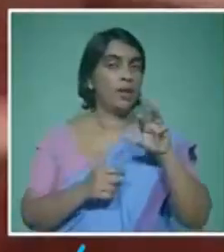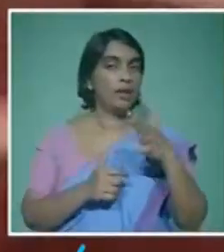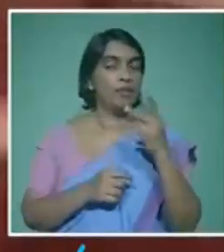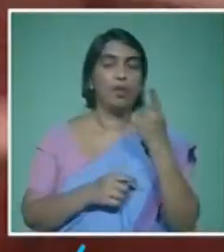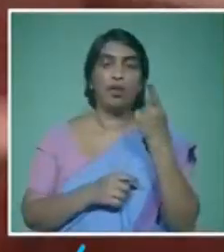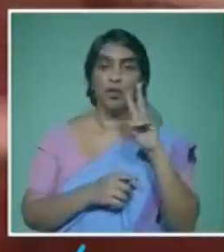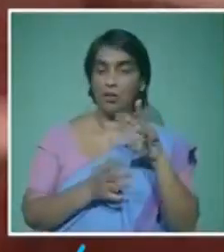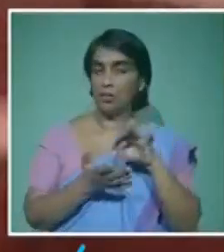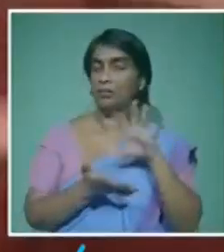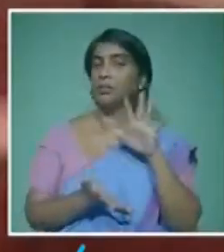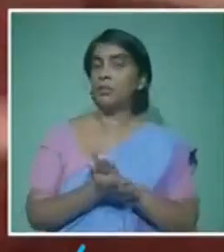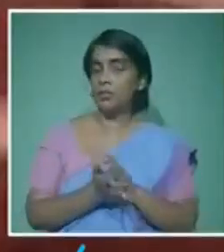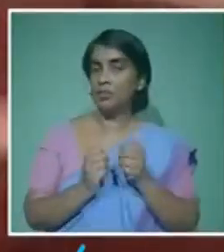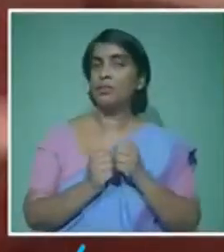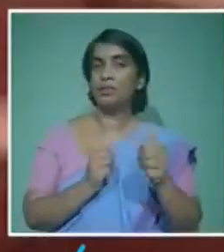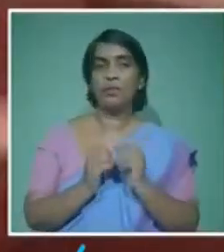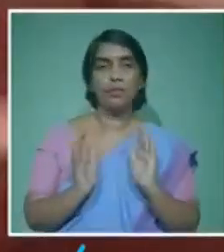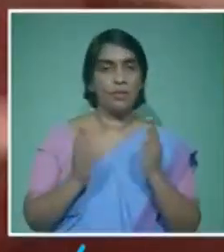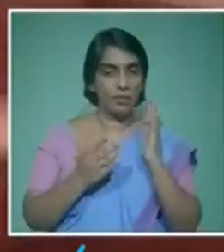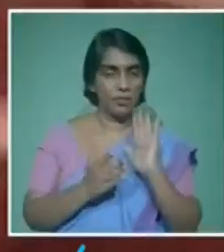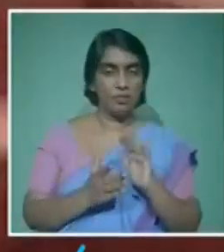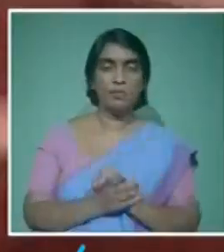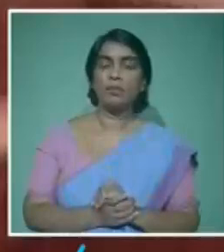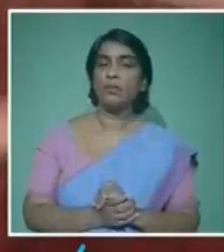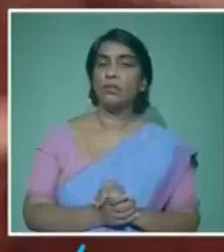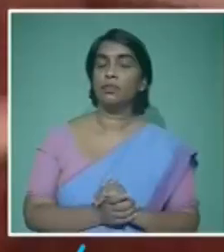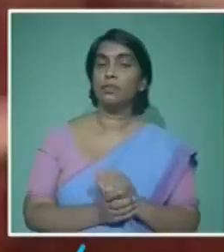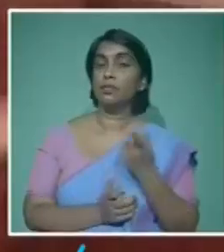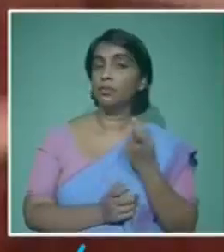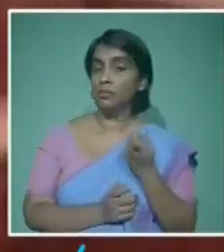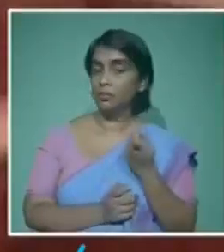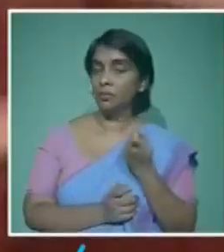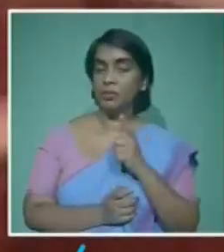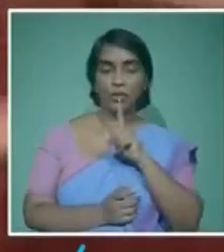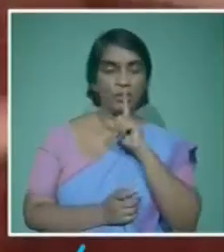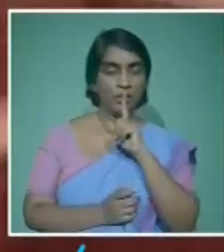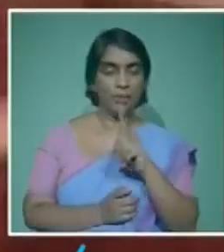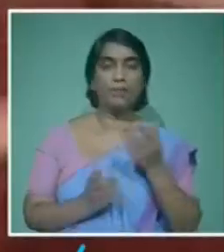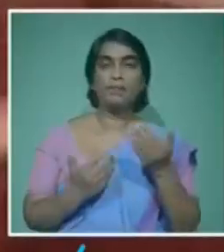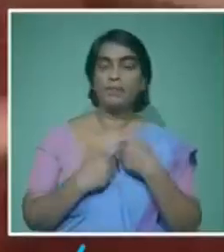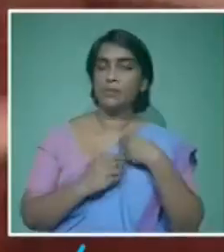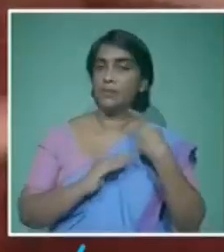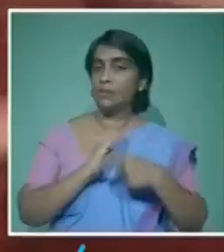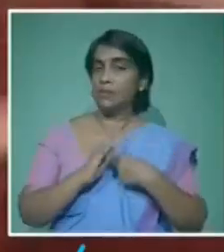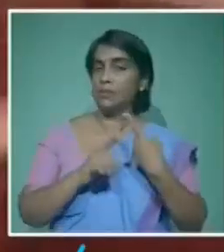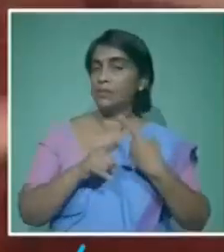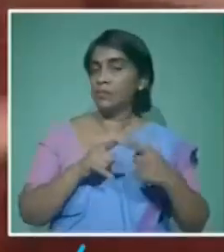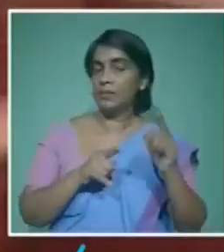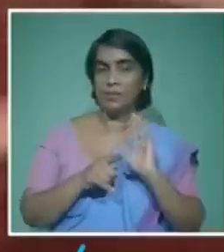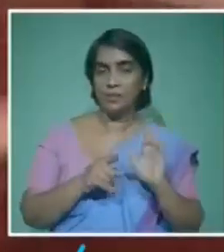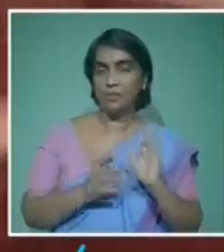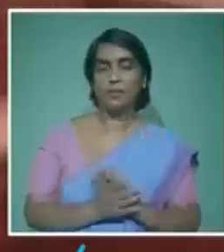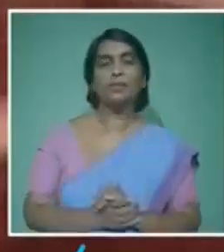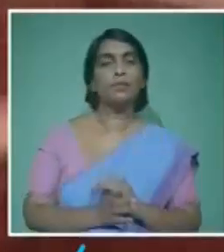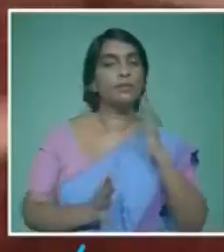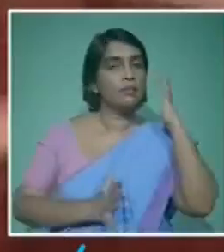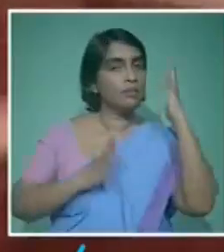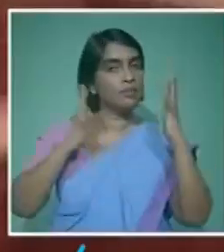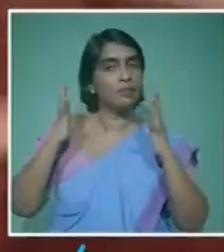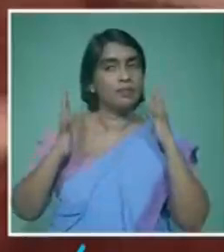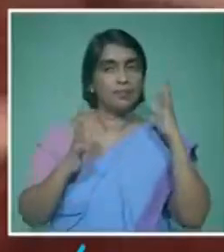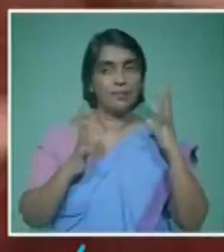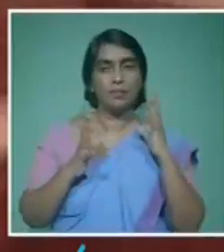முன்னெடுக்கப்பட்டு வருகின்றன. பொருளாதார பிரச்சனை என்பது இன்று நமது நாட்டை மட்டுமல்ல உலக நாடுகள் பலதையும் ஆட்கொண்டு